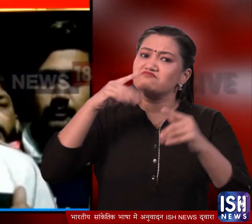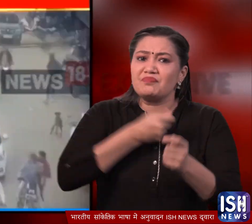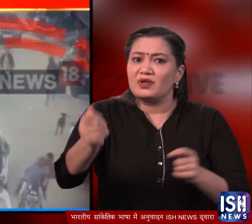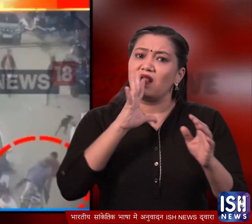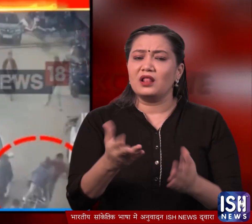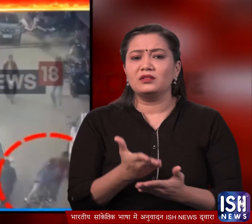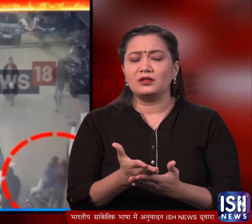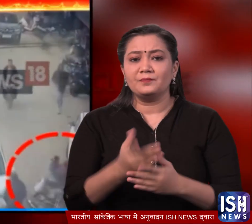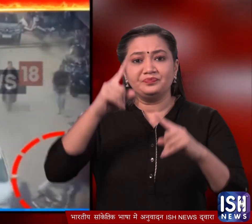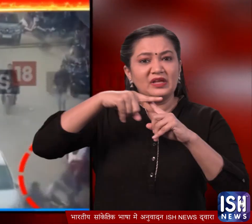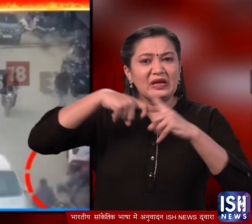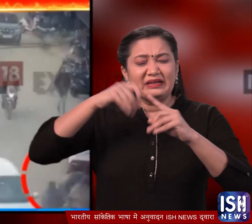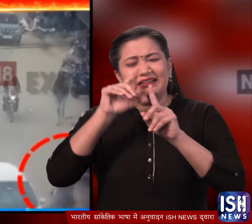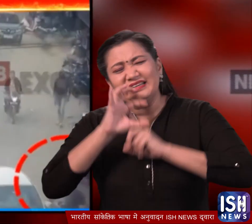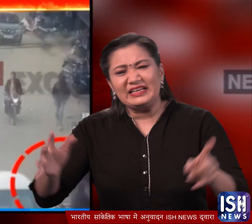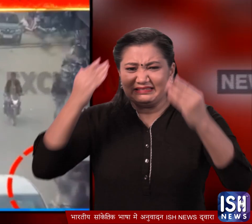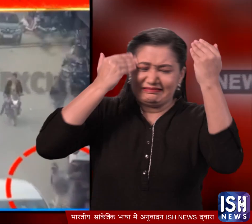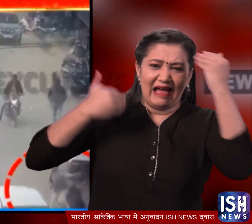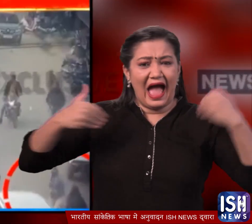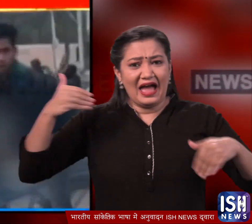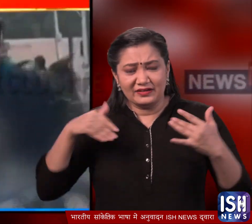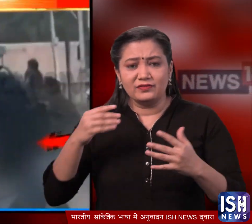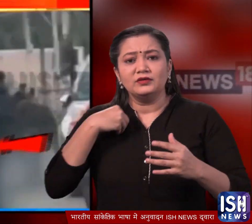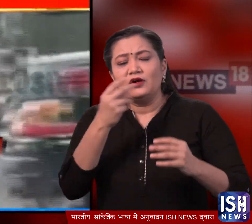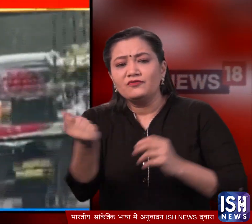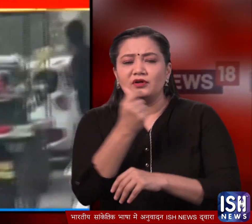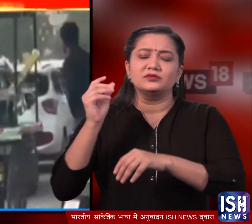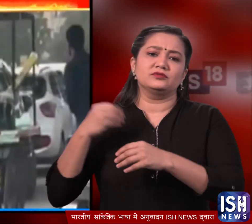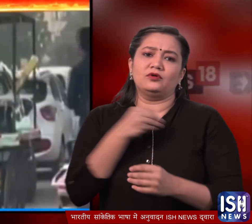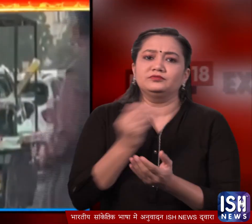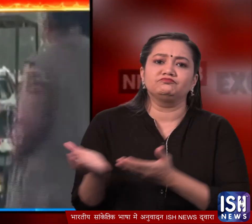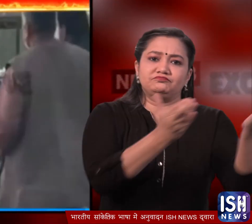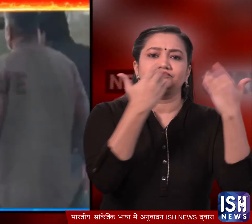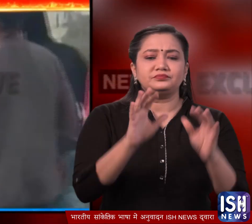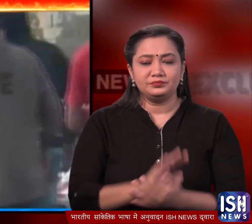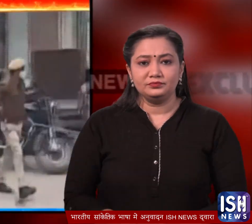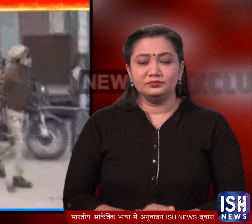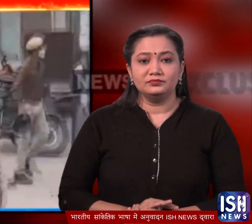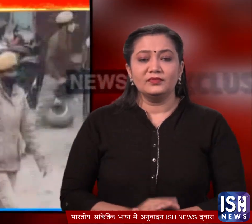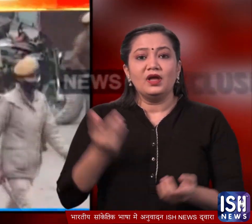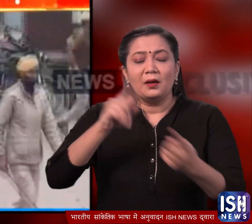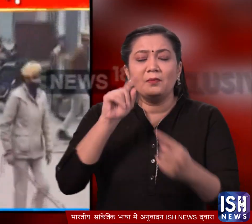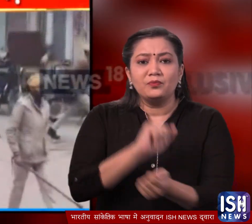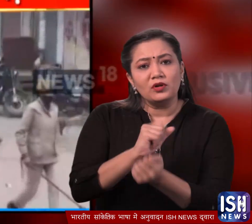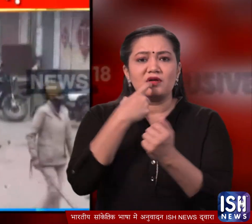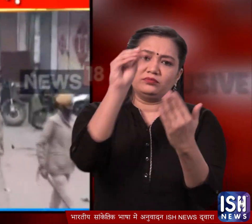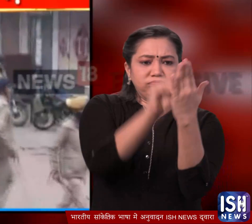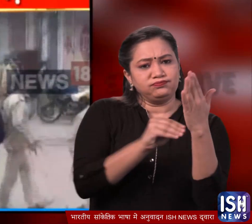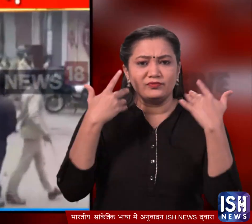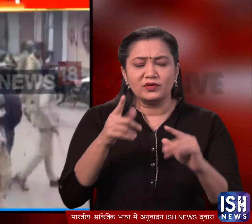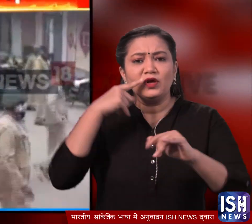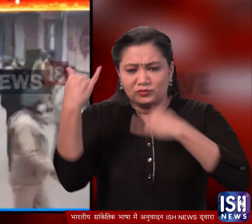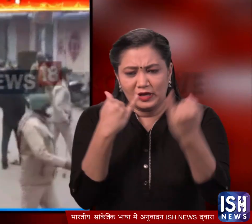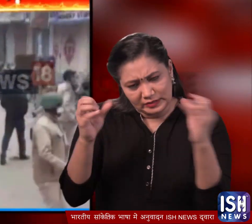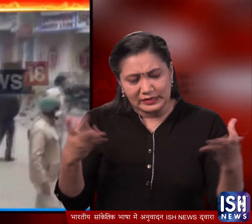फिराक से आए थे। बदमाशों के हमले में तेजकरण बुरी तरह घायल हो गया और उसे कुछ लोगों ने फौरन अस्पताल पहुंचाया। इस पूरे मामले में पुलिस ने केस